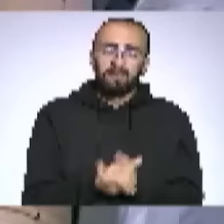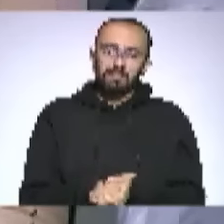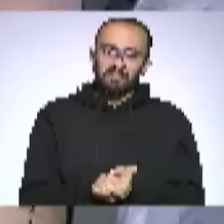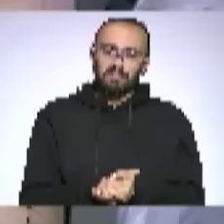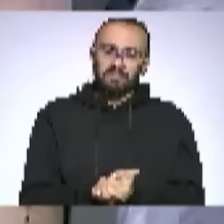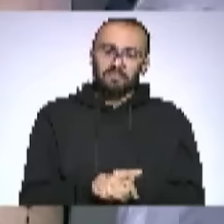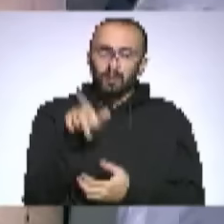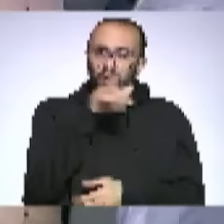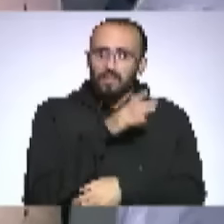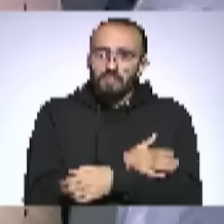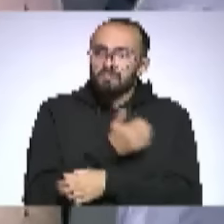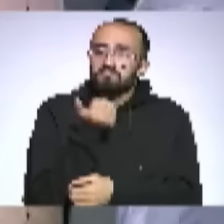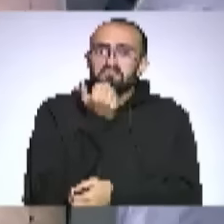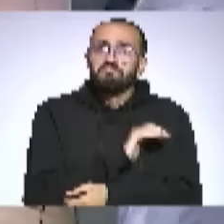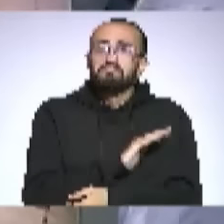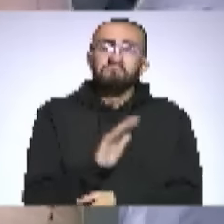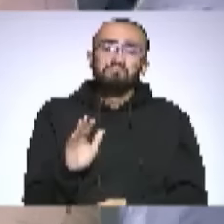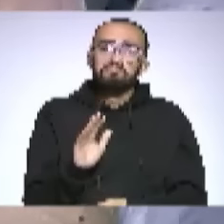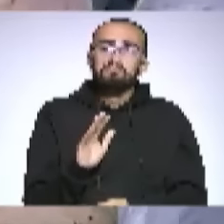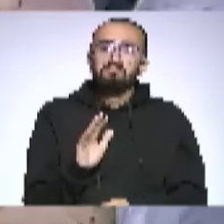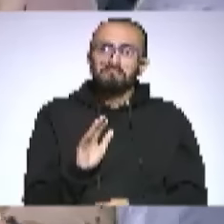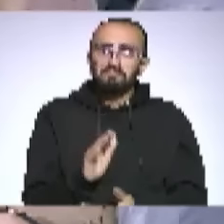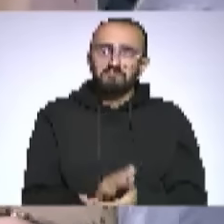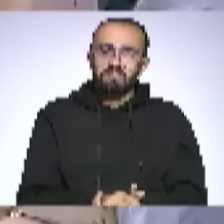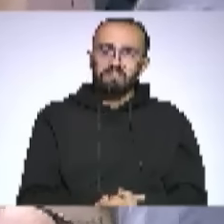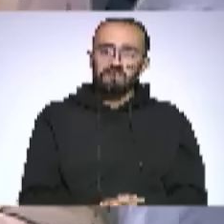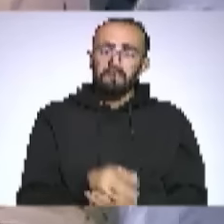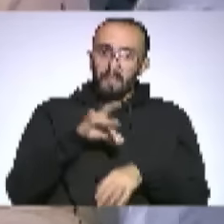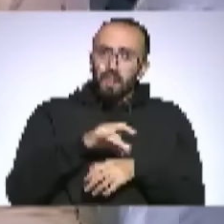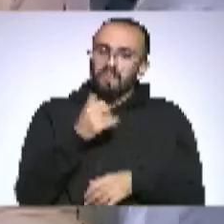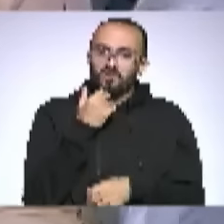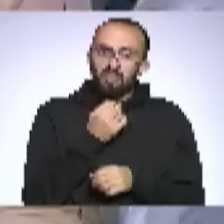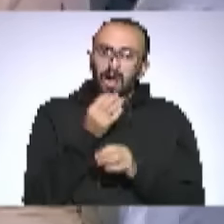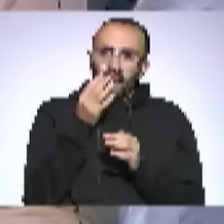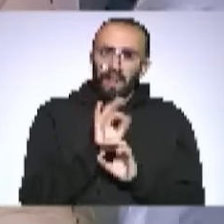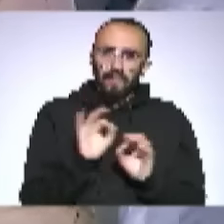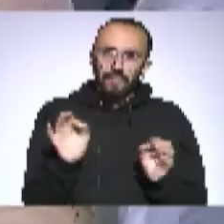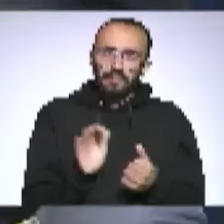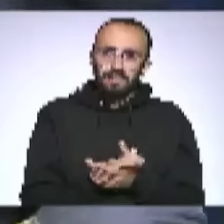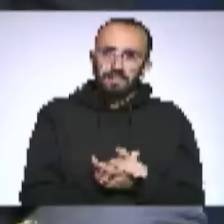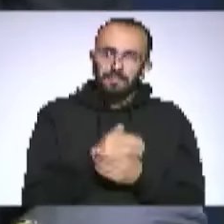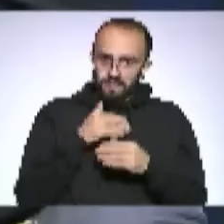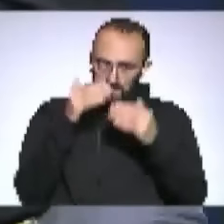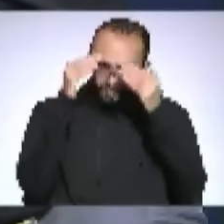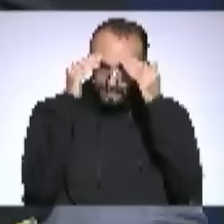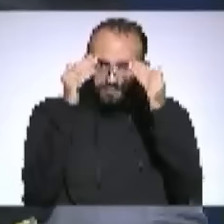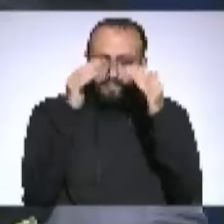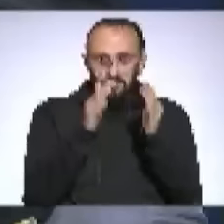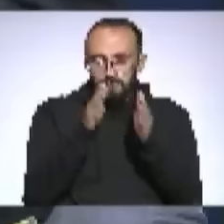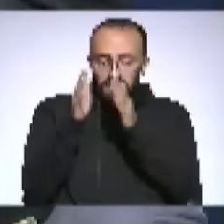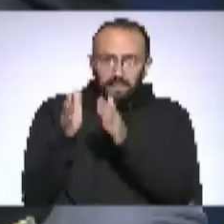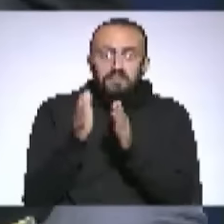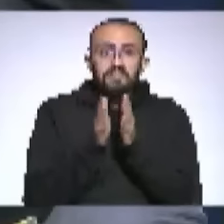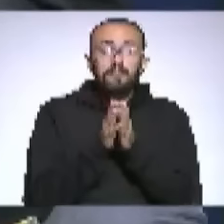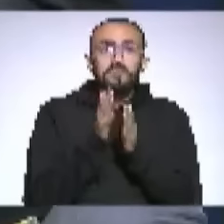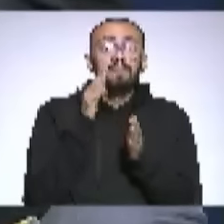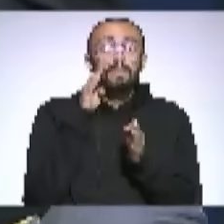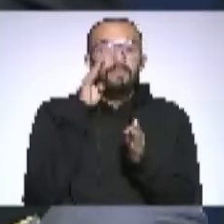مصابات دون ذنب والمرض ليس له علاج بشكرك بشكرك وانا بشكر الناس بصي يا حبيبتي يعني